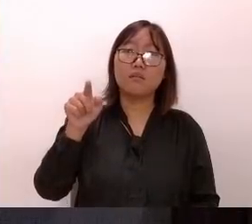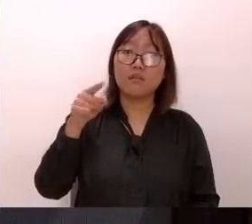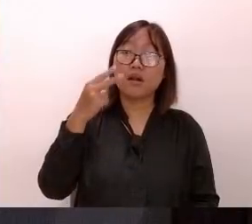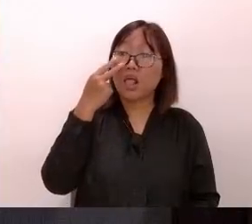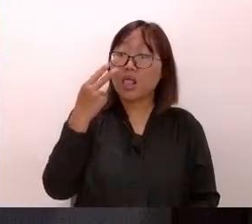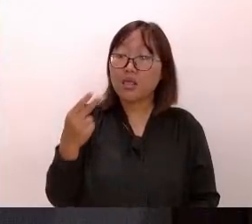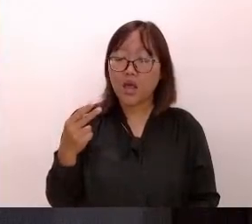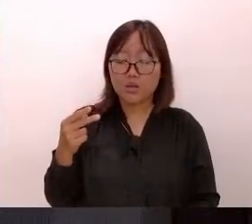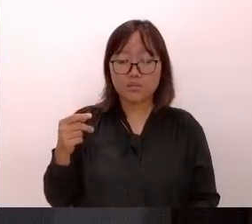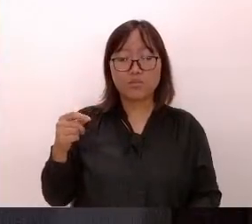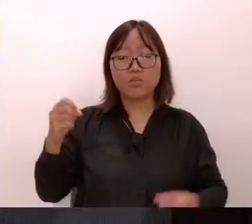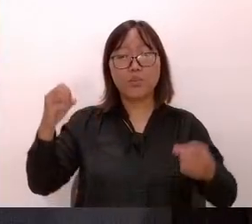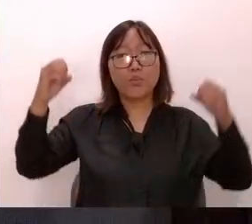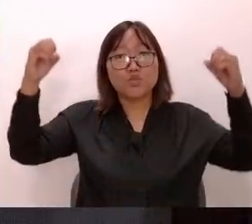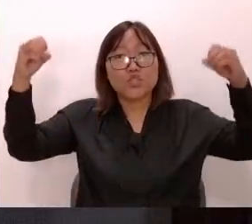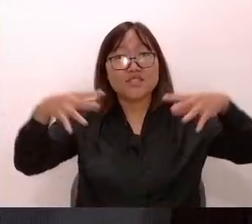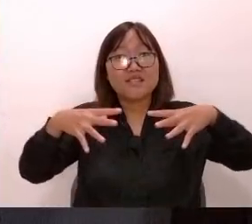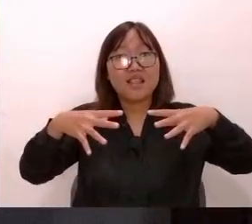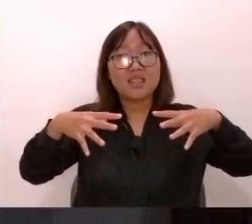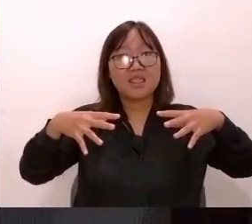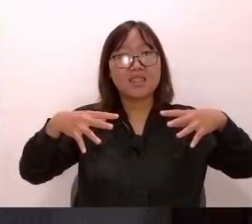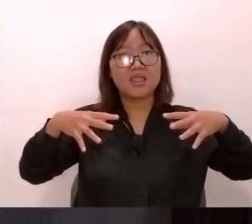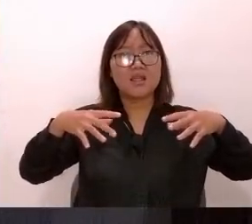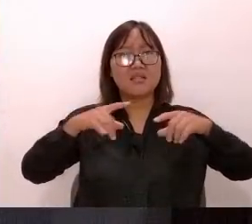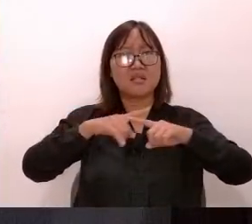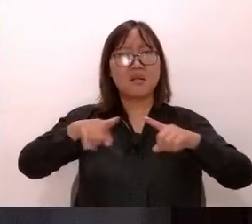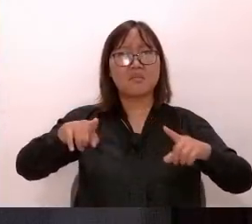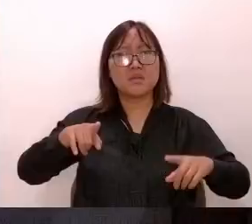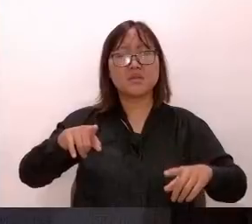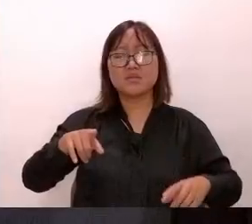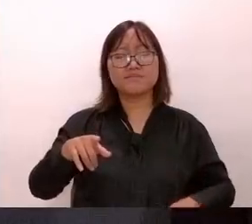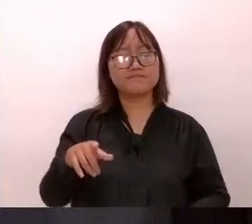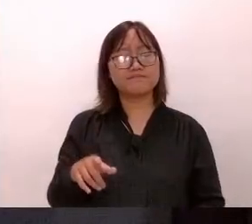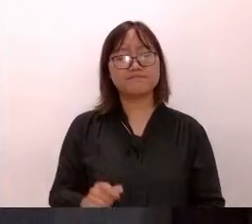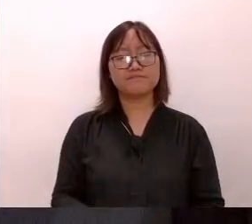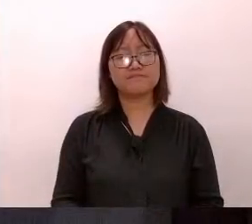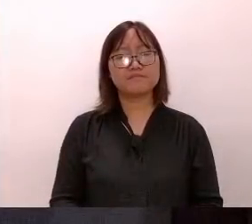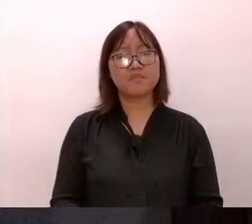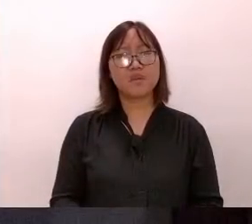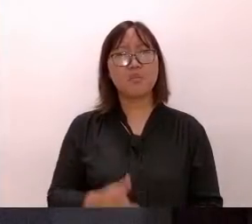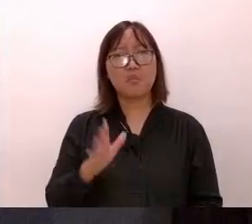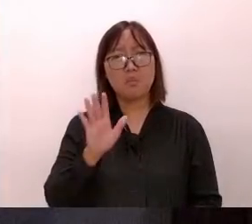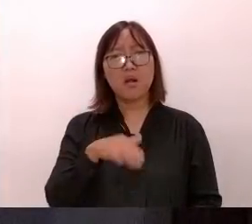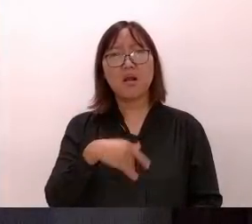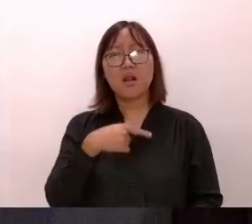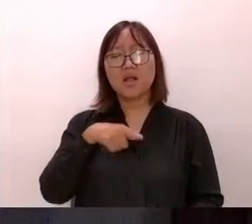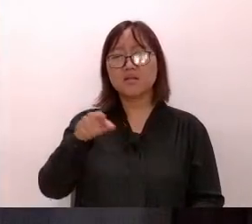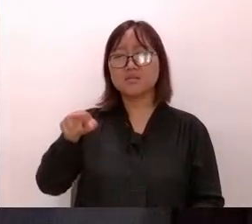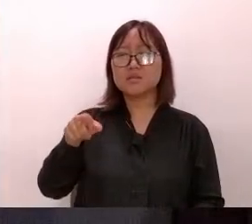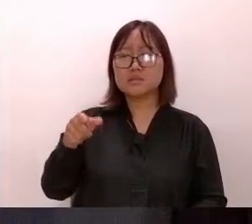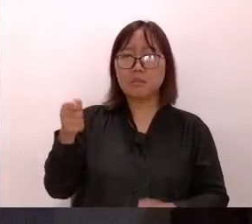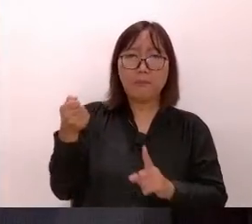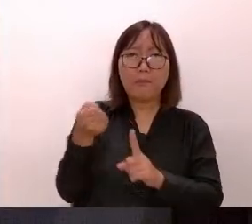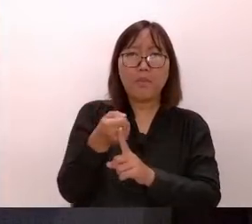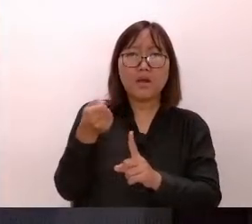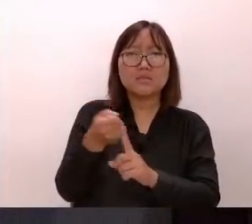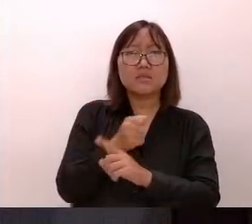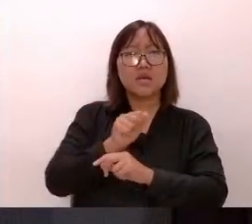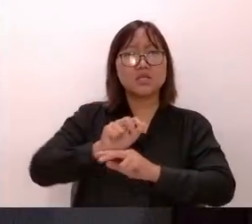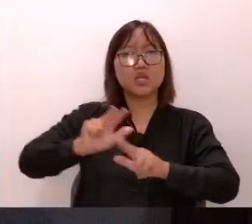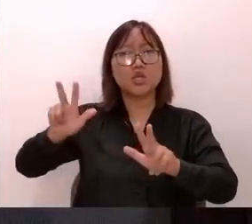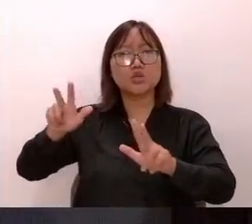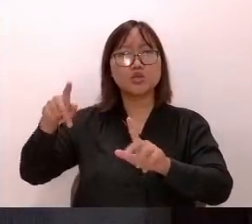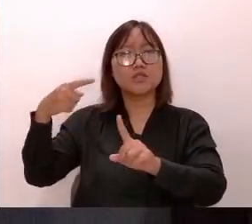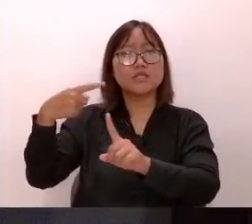percaya bahkan menyalibkan Yesus Semoga kita yang diberkati oleh Yesus karena percaya